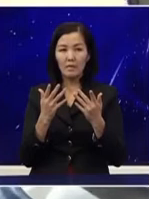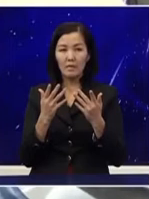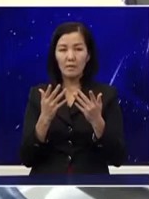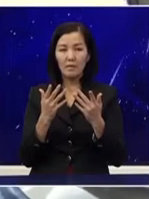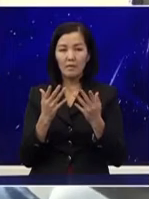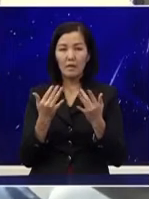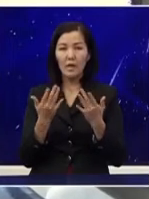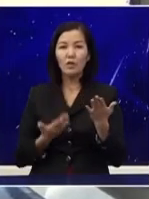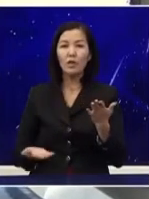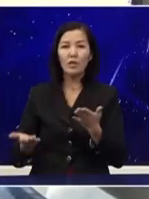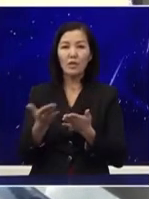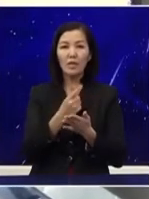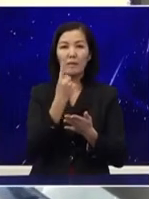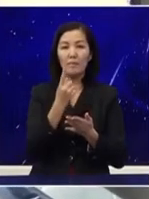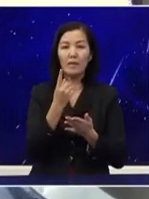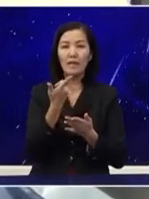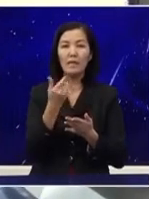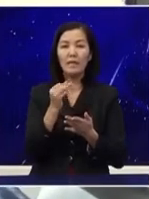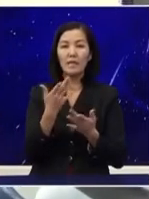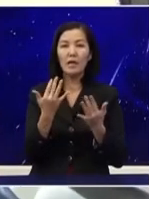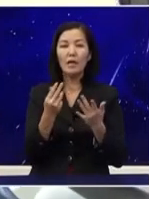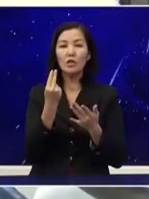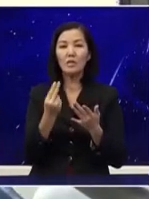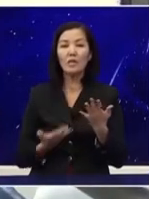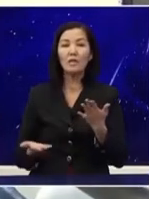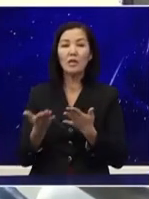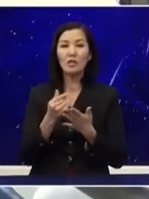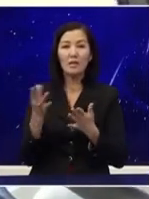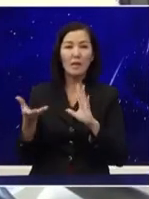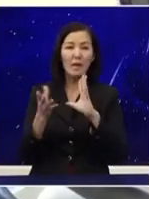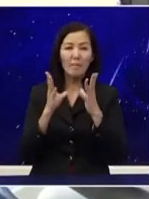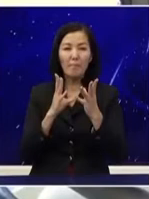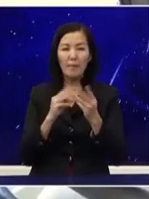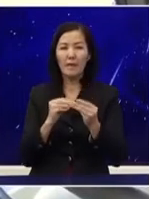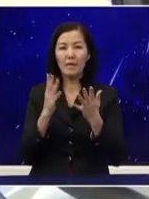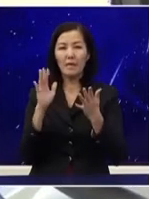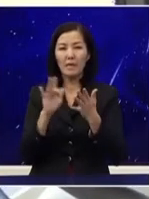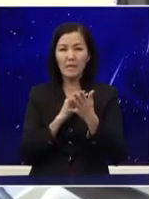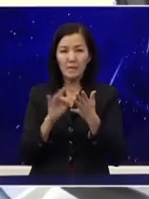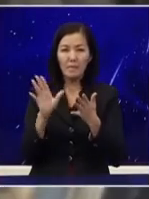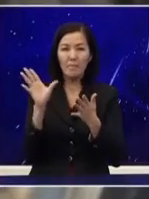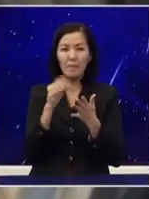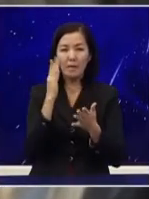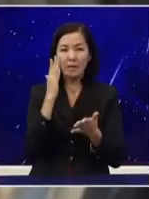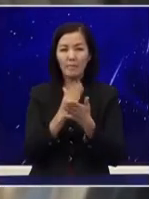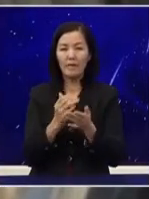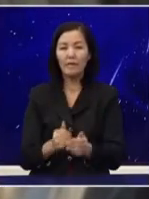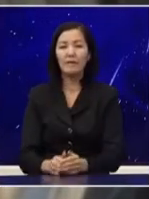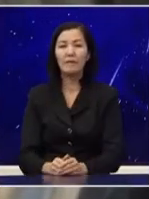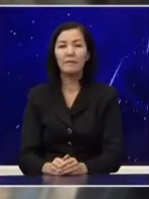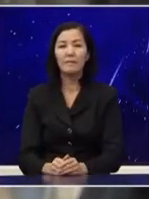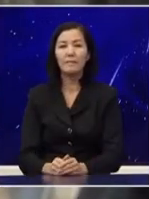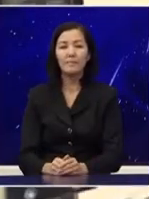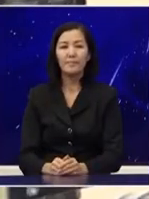астық қанша беріліп атыр гектарында. Міне осылардың бәрі заман талабына сай қазіргі заманауи комбайндармен міне жұмыс жасап